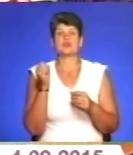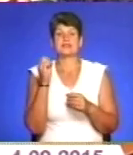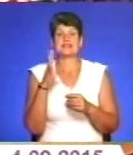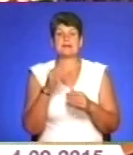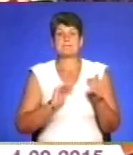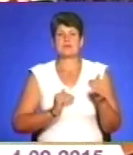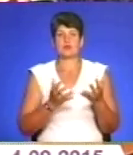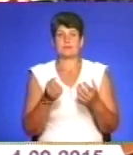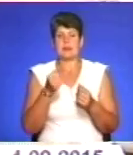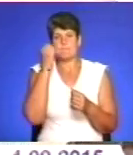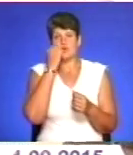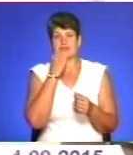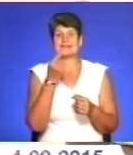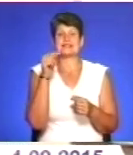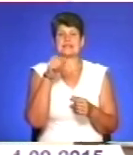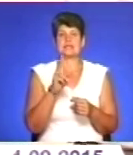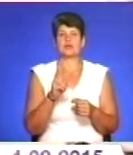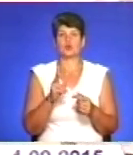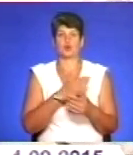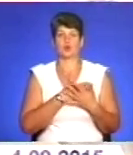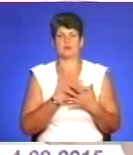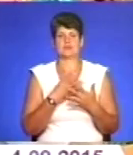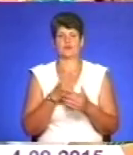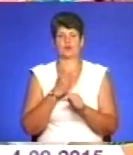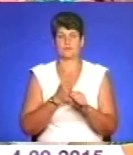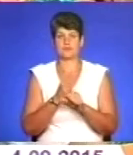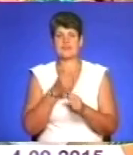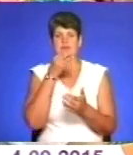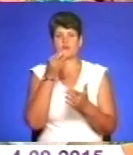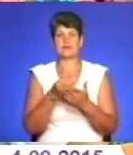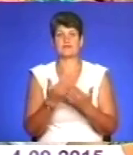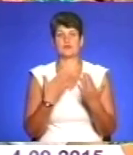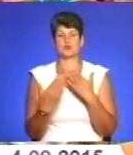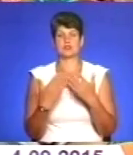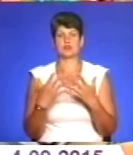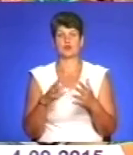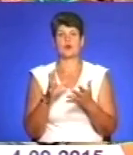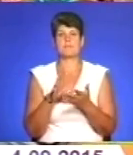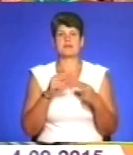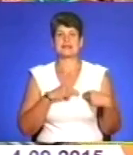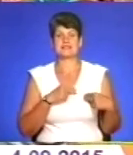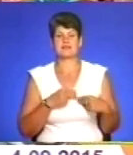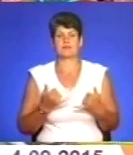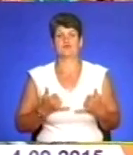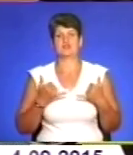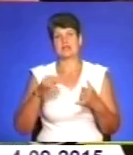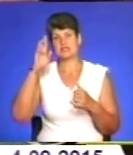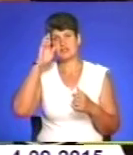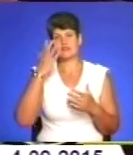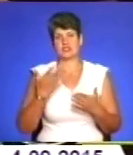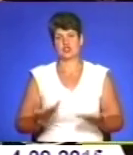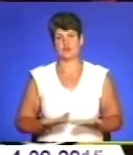подяки, це якраз одні з тих людей, що люблять свою роботу. З відповідальністю ставляться до найманих працівників і поважають державу, в якій